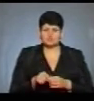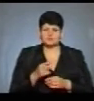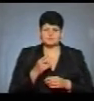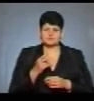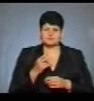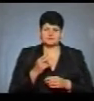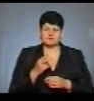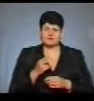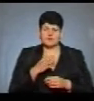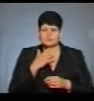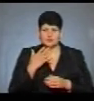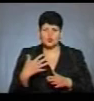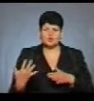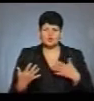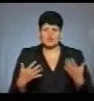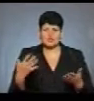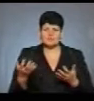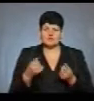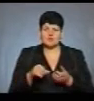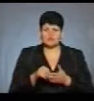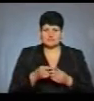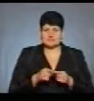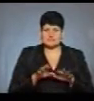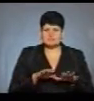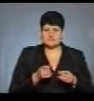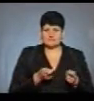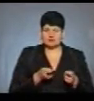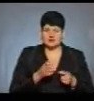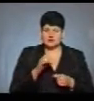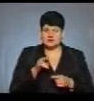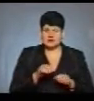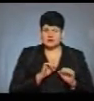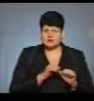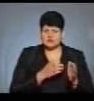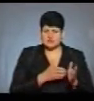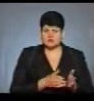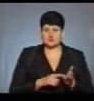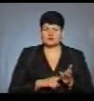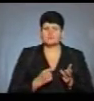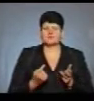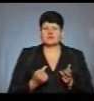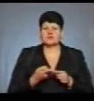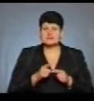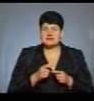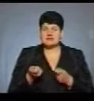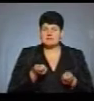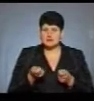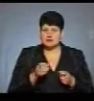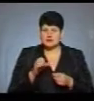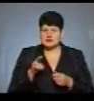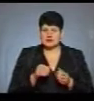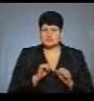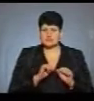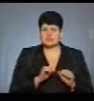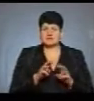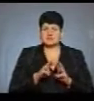скажімо, сторін, які беруть участь в цьому процесі. Це місцеве управління соціального захисту, це Департамент соціального захисту, це